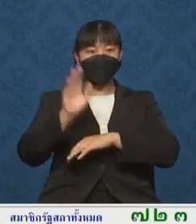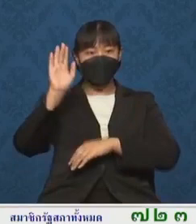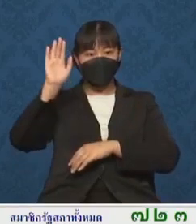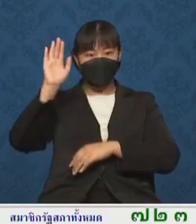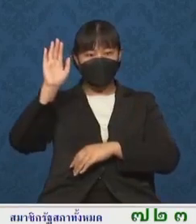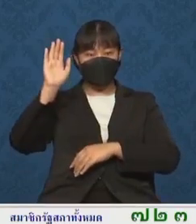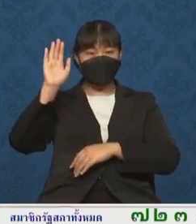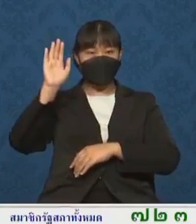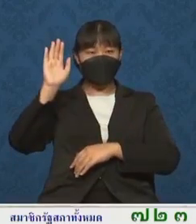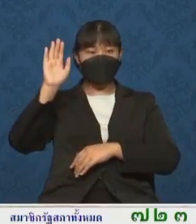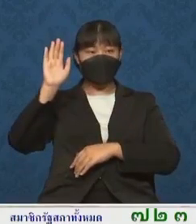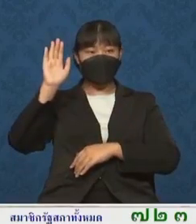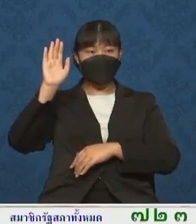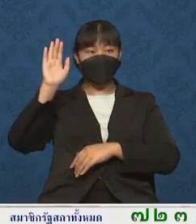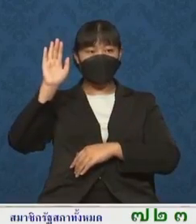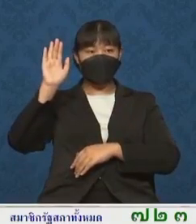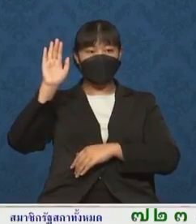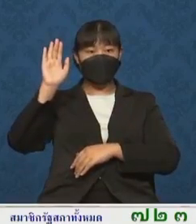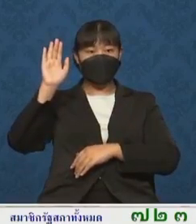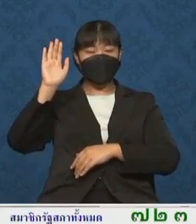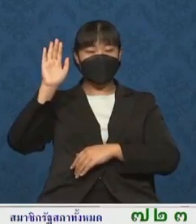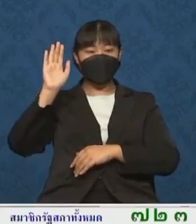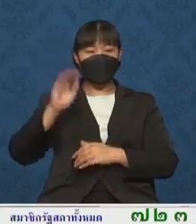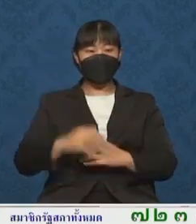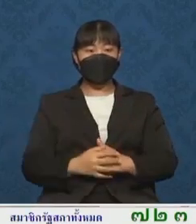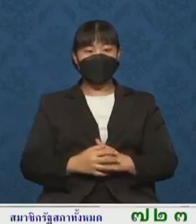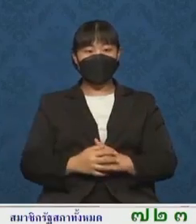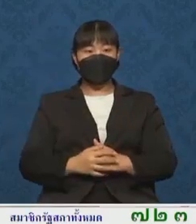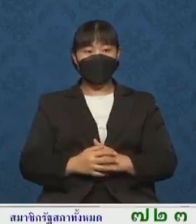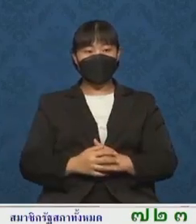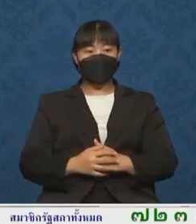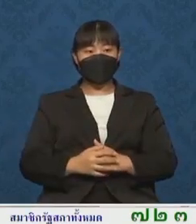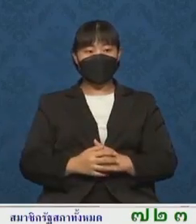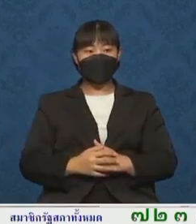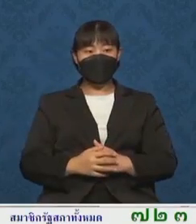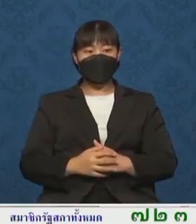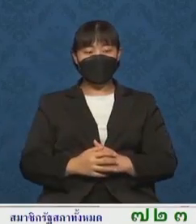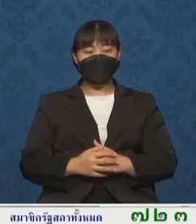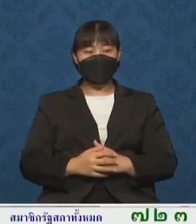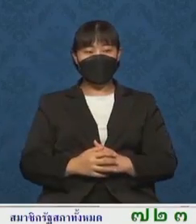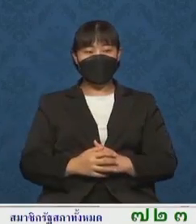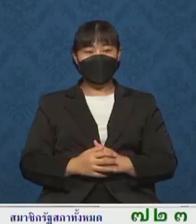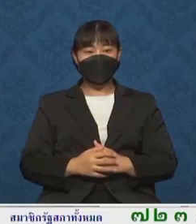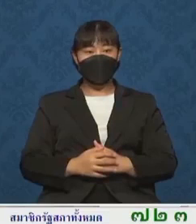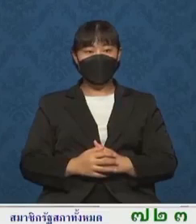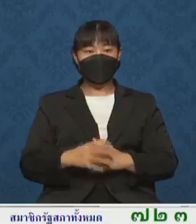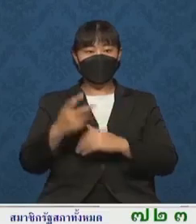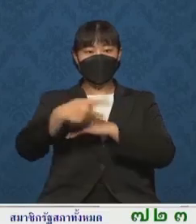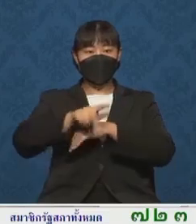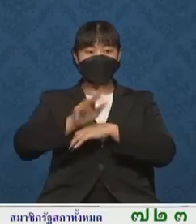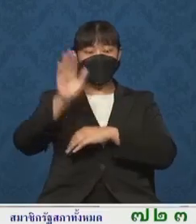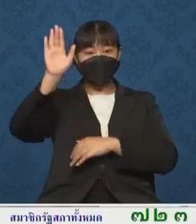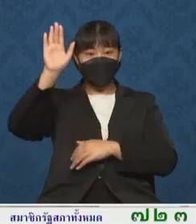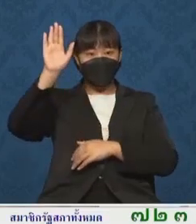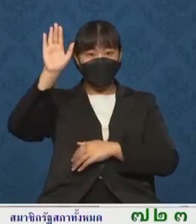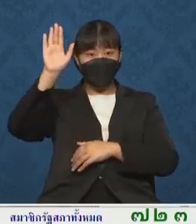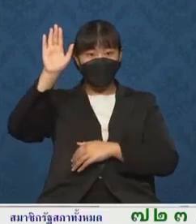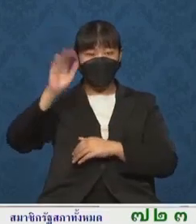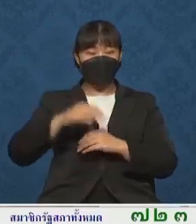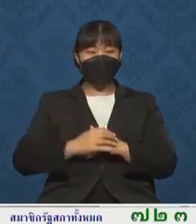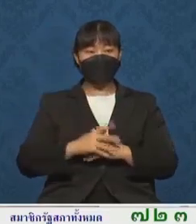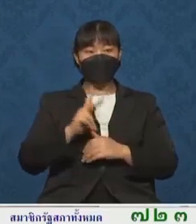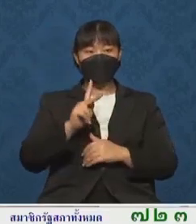พ.ยก็มีพูดปะโทรหาครับอันต่างครับครับเธอครับท่านคิด